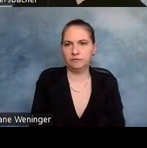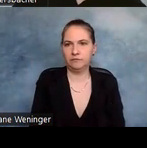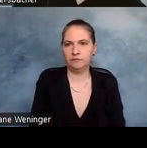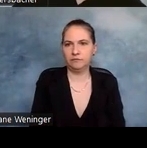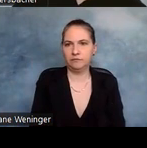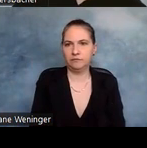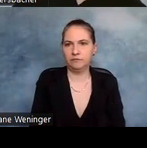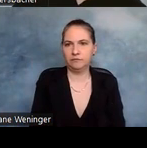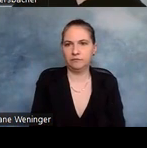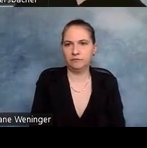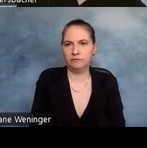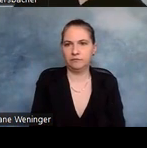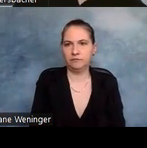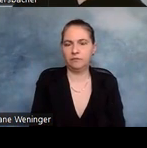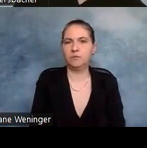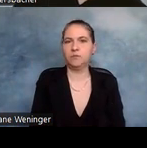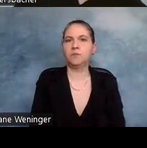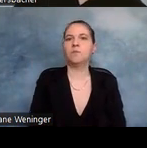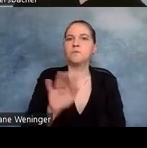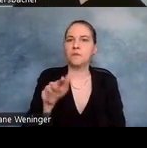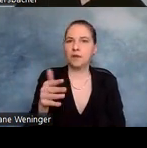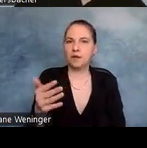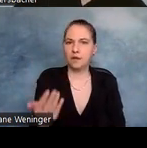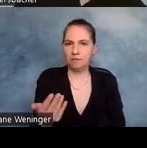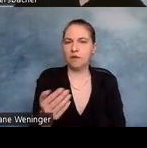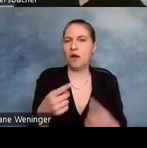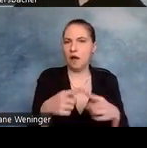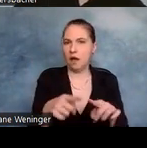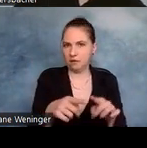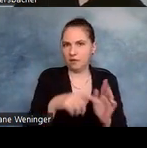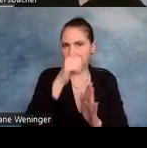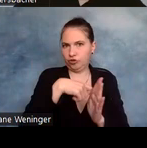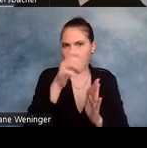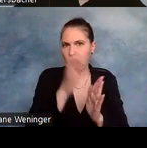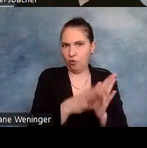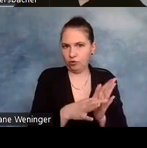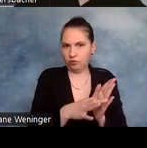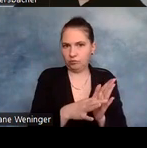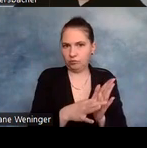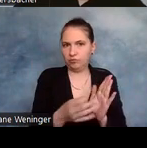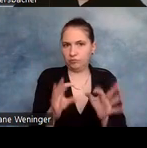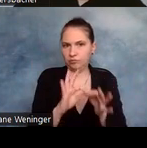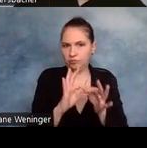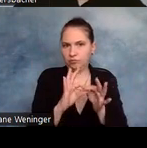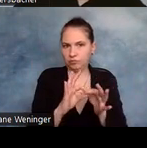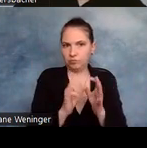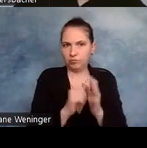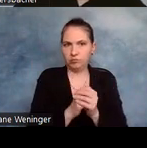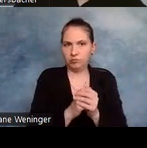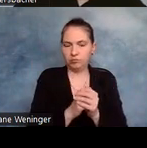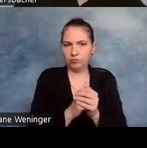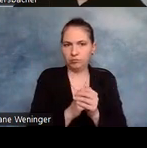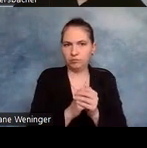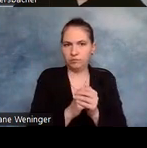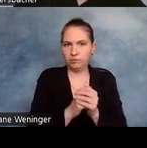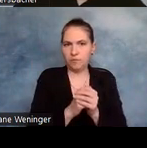Genau, und hierzu haben wir dann auch wieder eine Reihe von Checkpunkten in unserer Checkliste. Und der erste Punkt